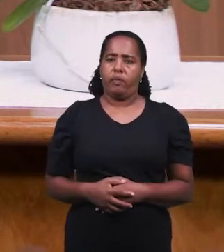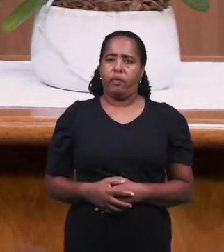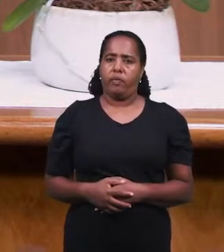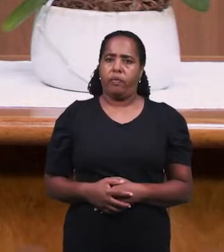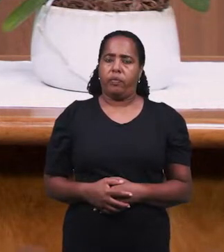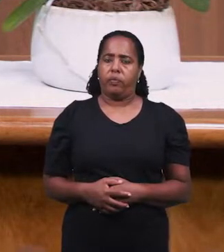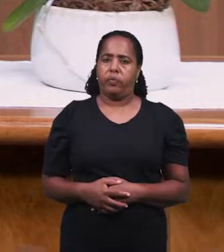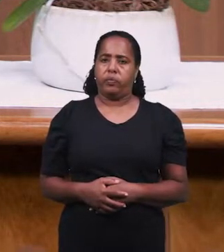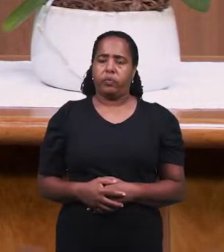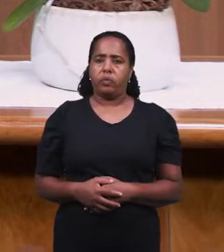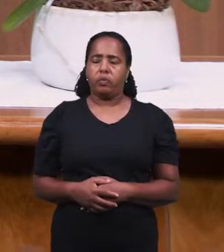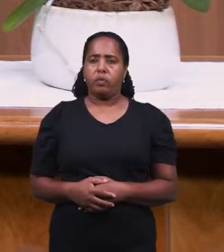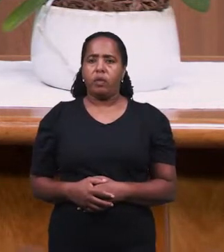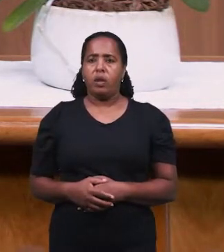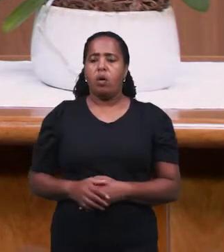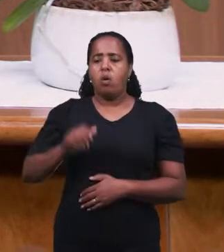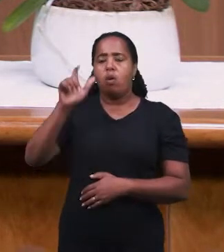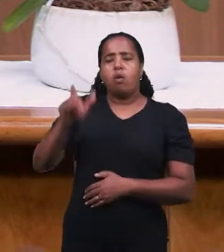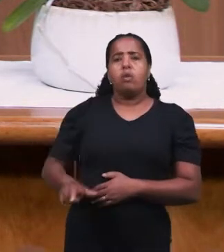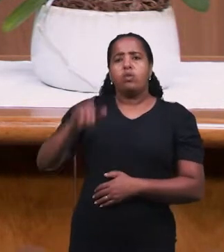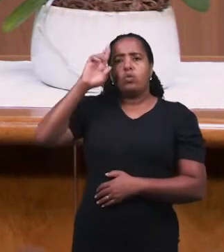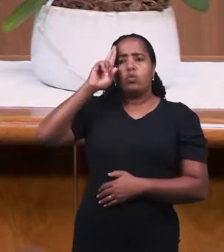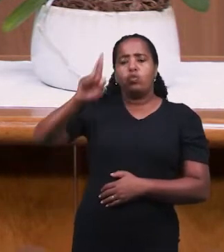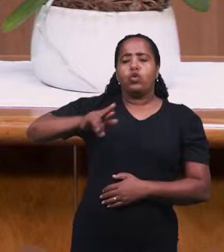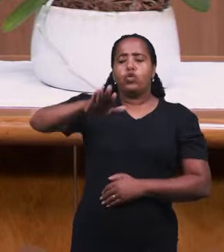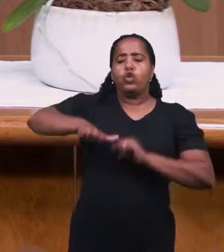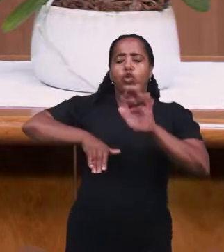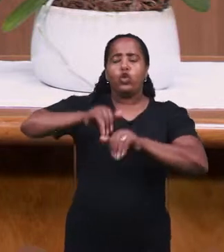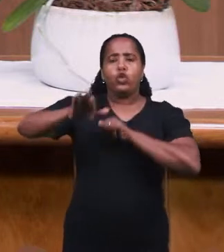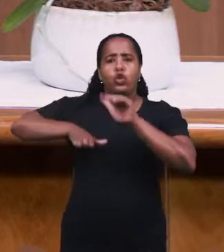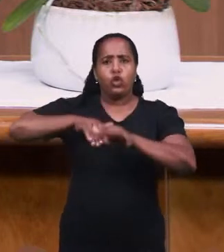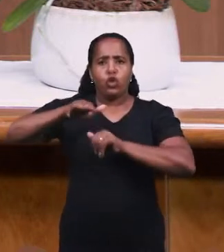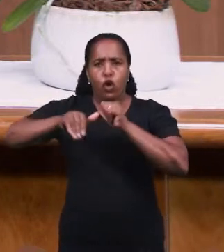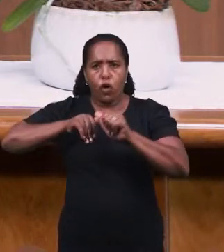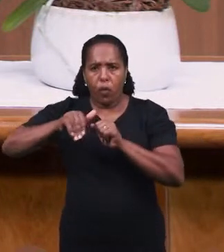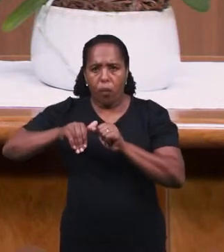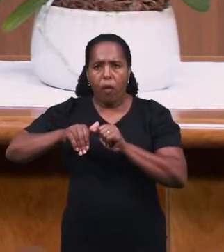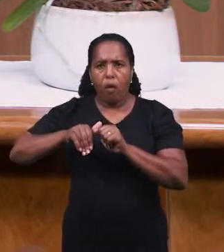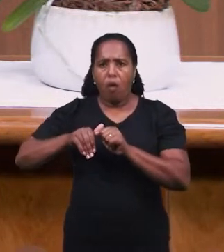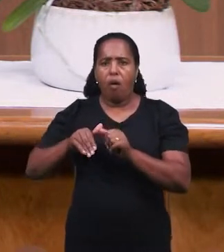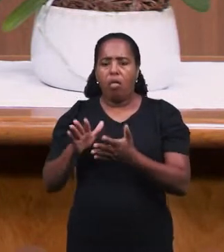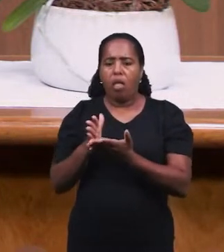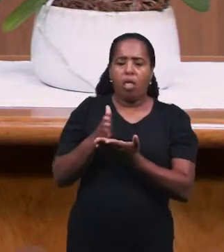cet orteil, il boite.